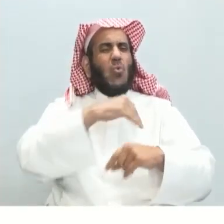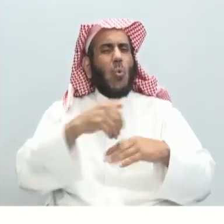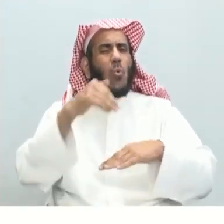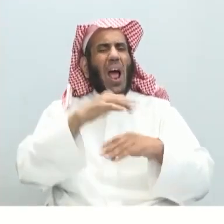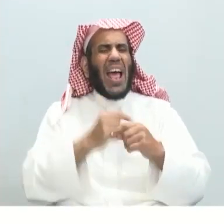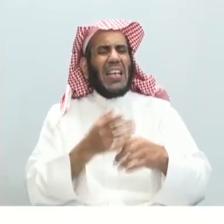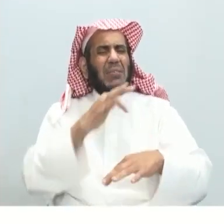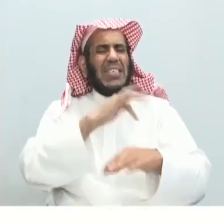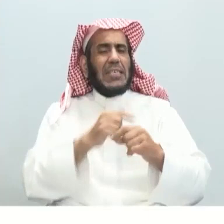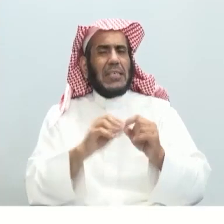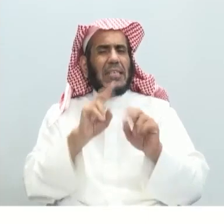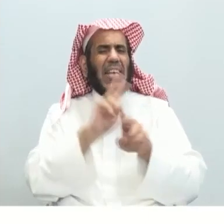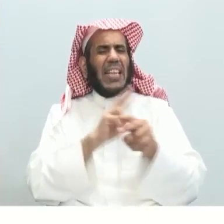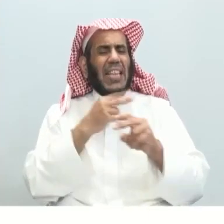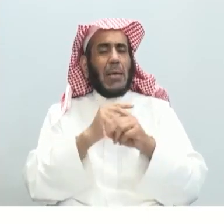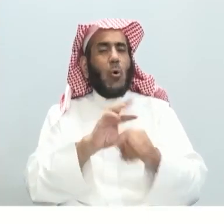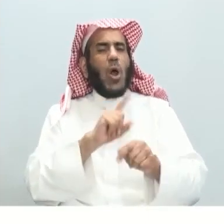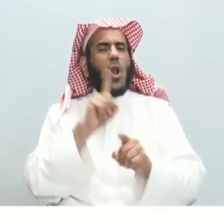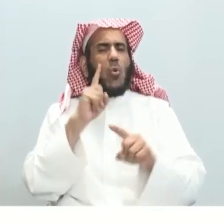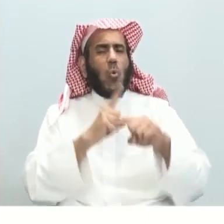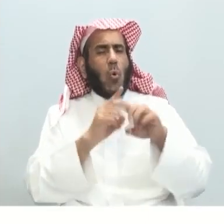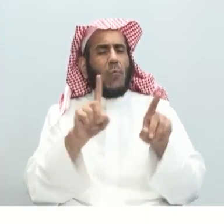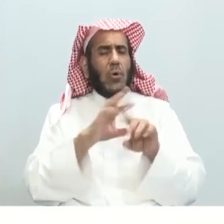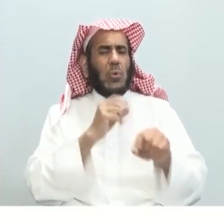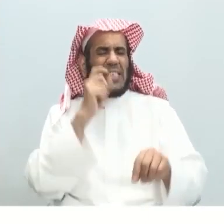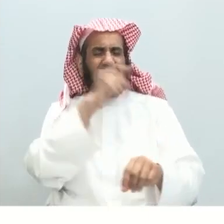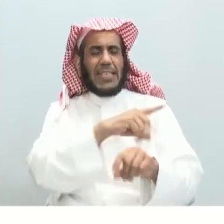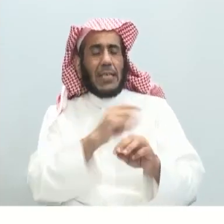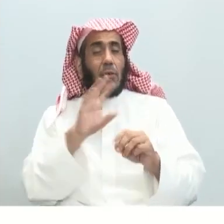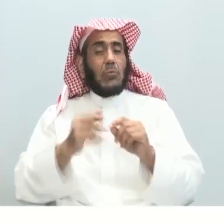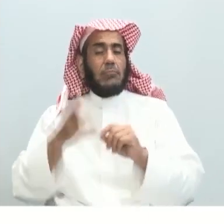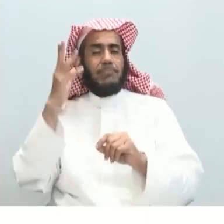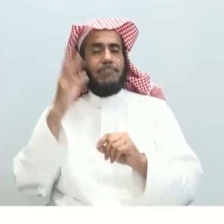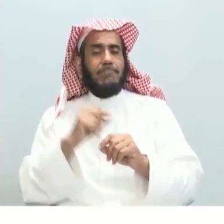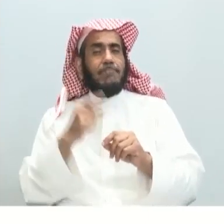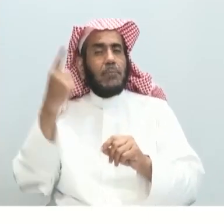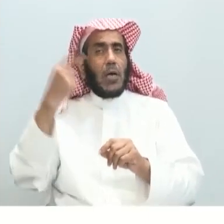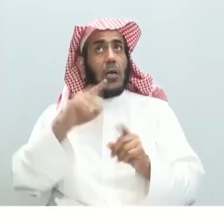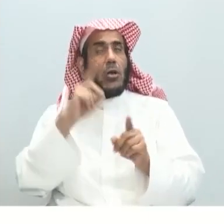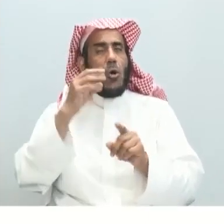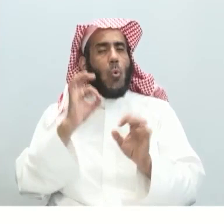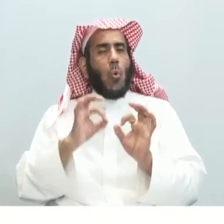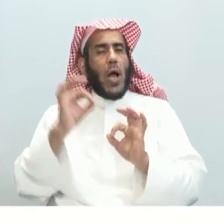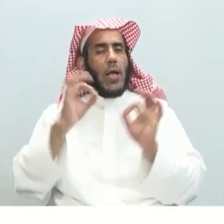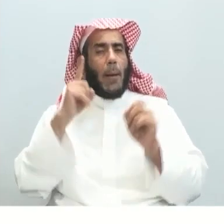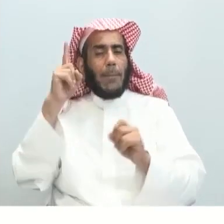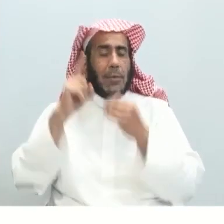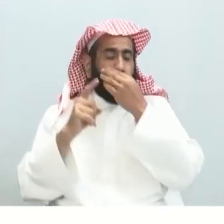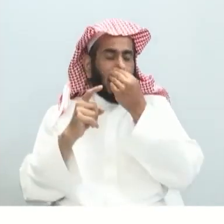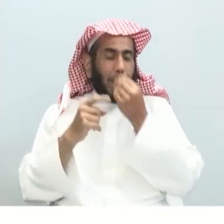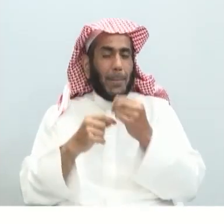التكذيب والكفر والاستهزاء فان الله تعالى بقدره جل وعلا وحكمته